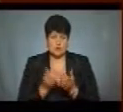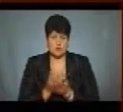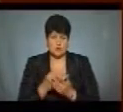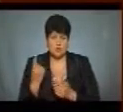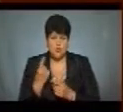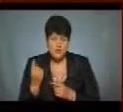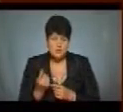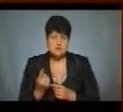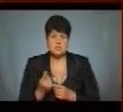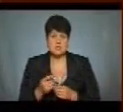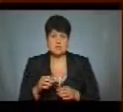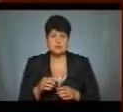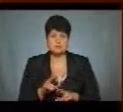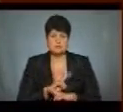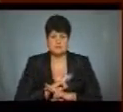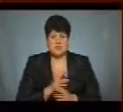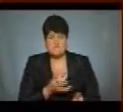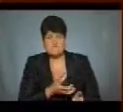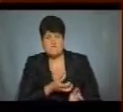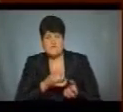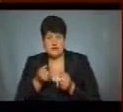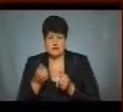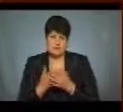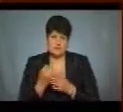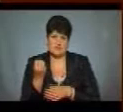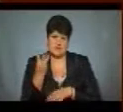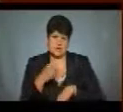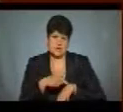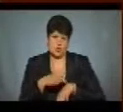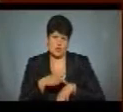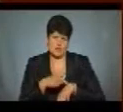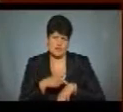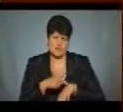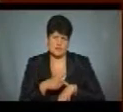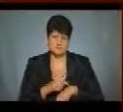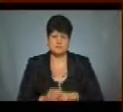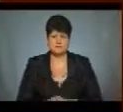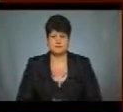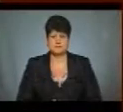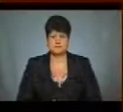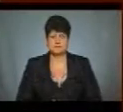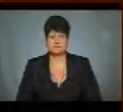Сергія Даніліна, труп витягнули рятувальники близько 13 години. На місці події була наша знімальна група.